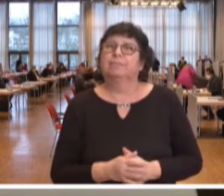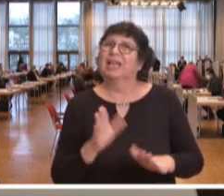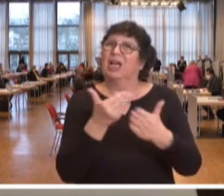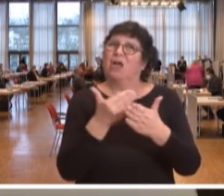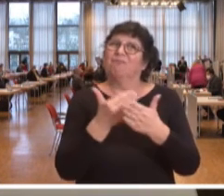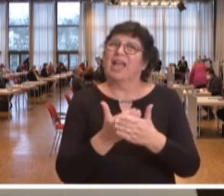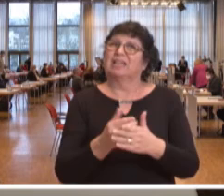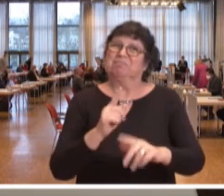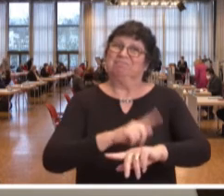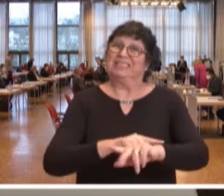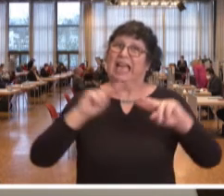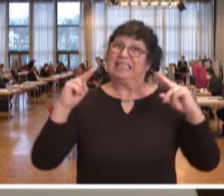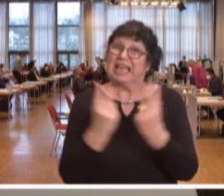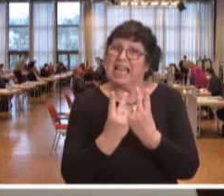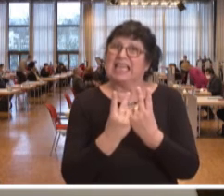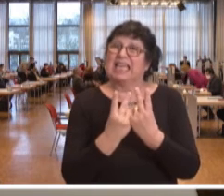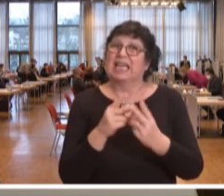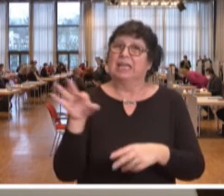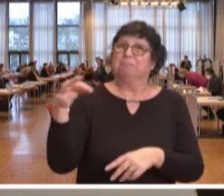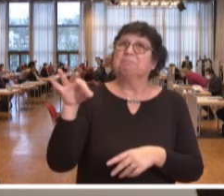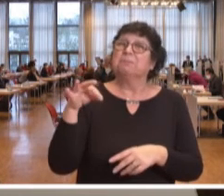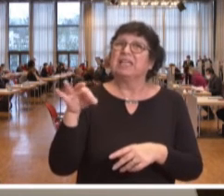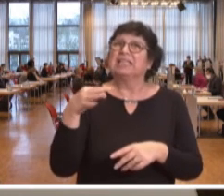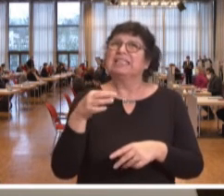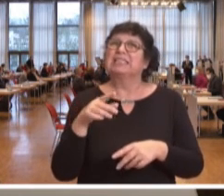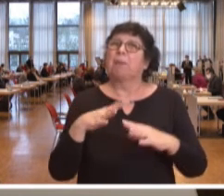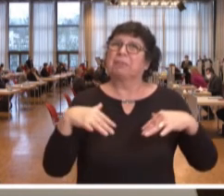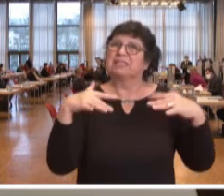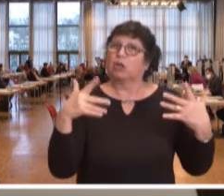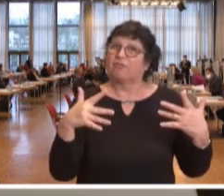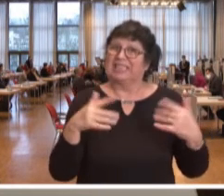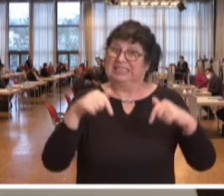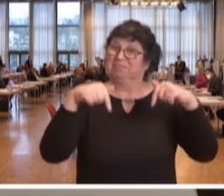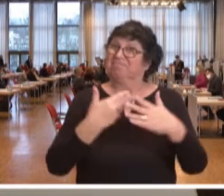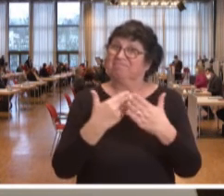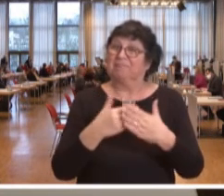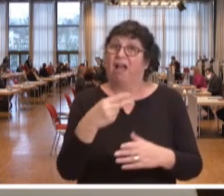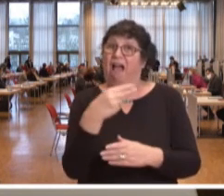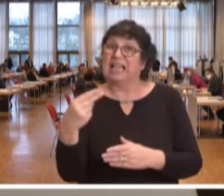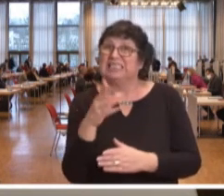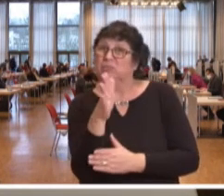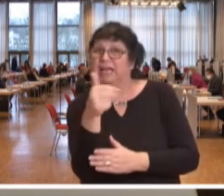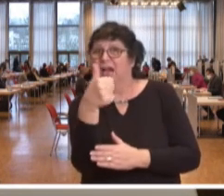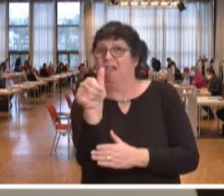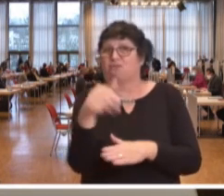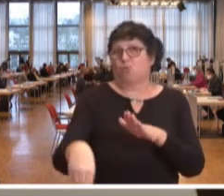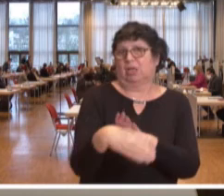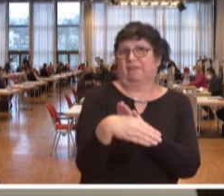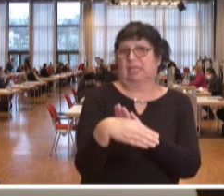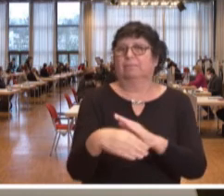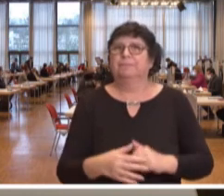Aufgrund der zeitgleich stattfindenden Ministerpräsidentenkonferenz muss Herr Ministerpräsident Tobias Hans unsere Sitzung gegen 11 Uhr